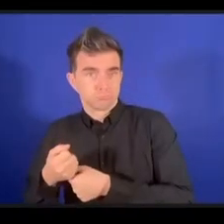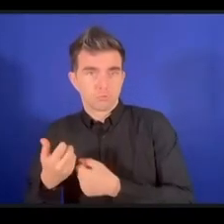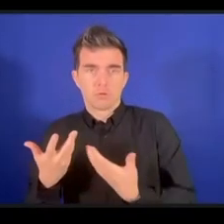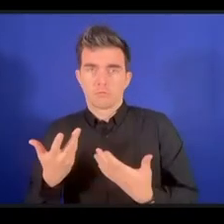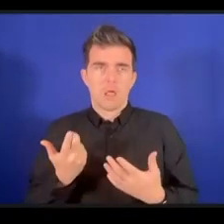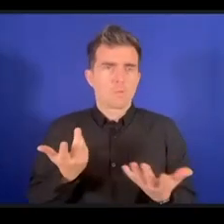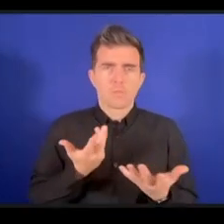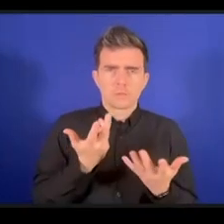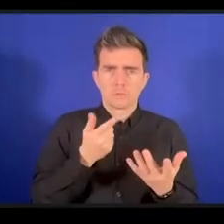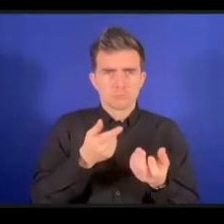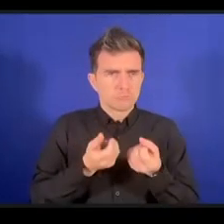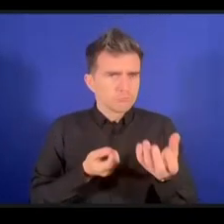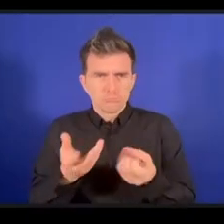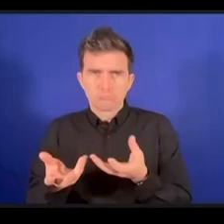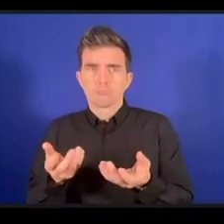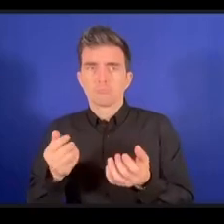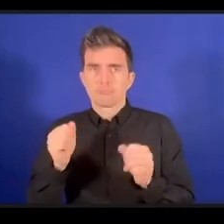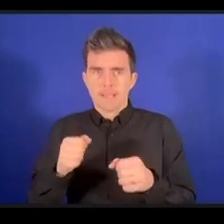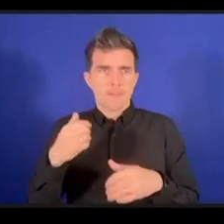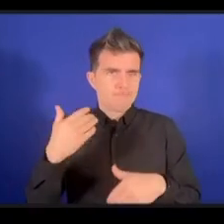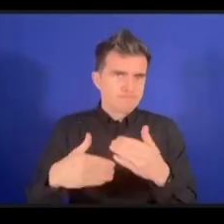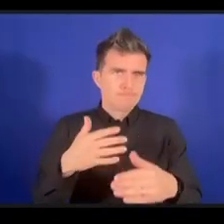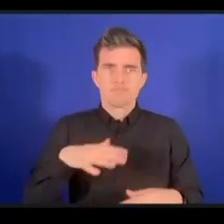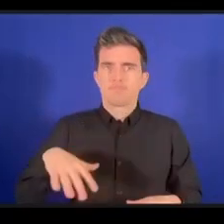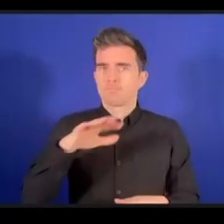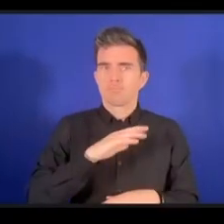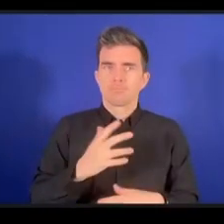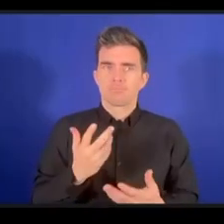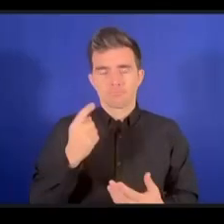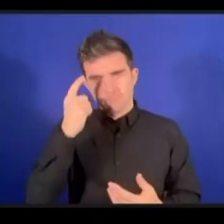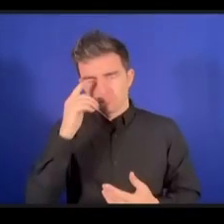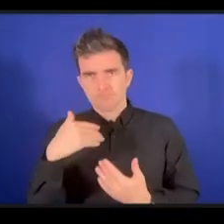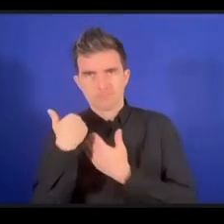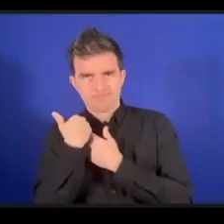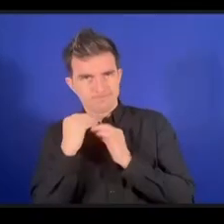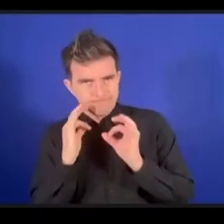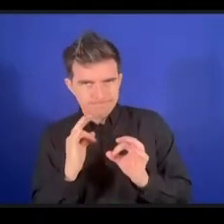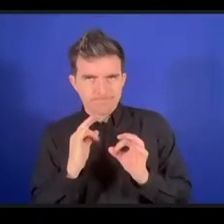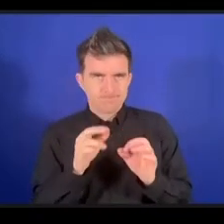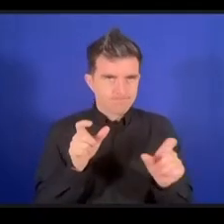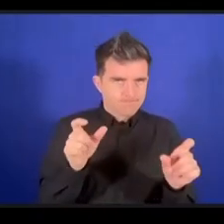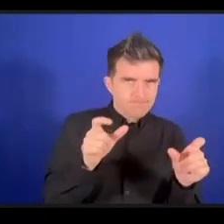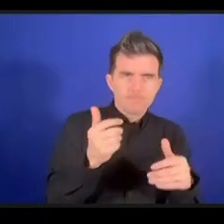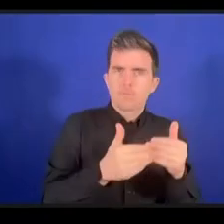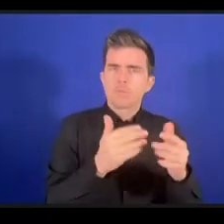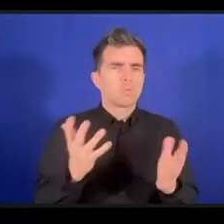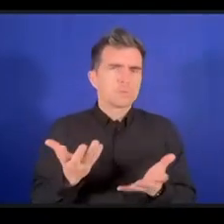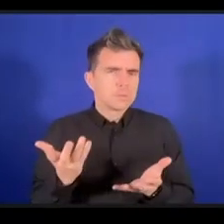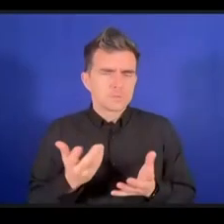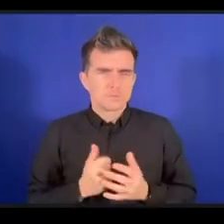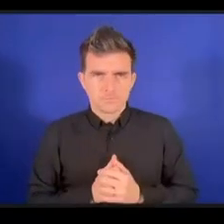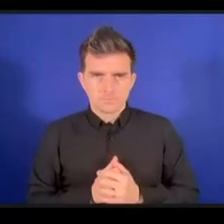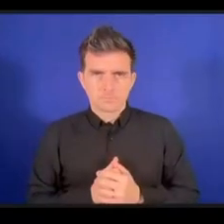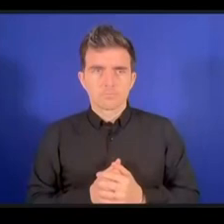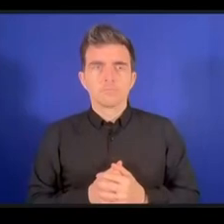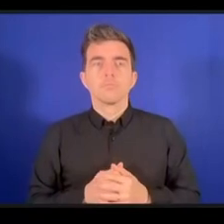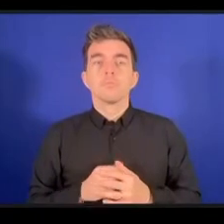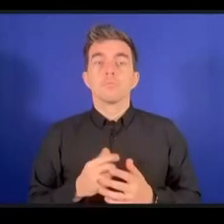到他们？能不能请我们的任何一位专家来回答一下这个问题？这个问题我再来归纳一下标